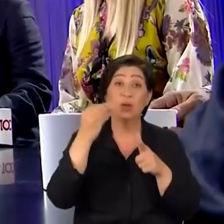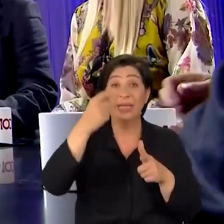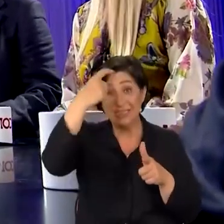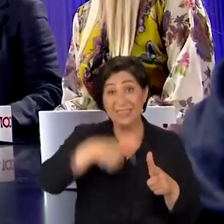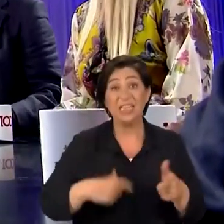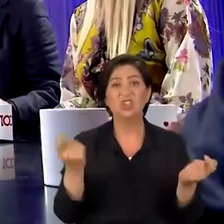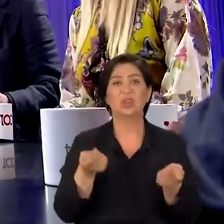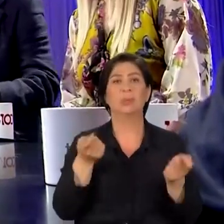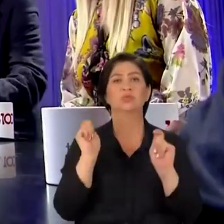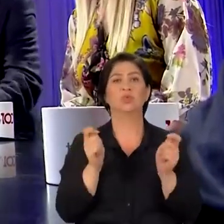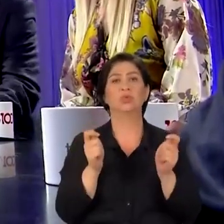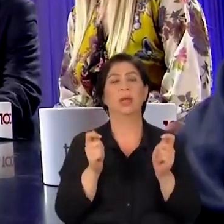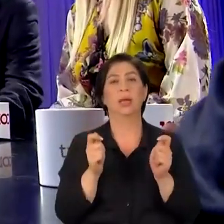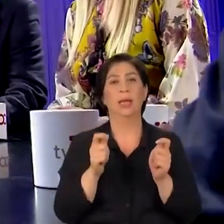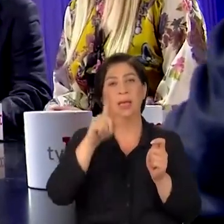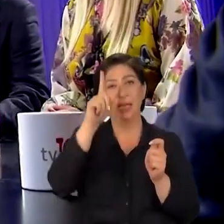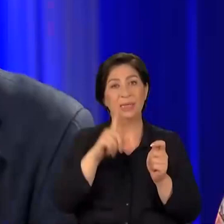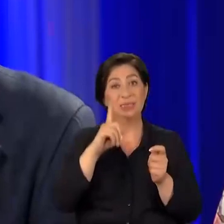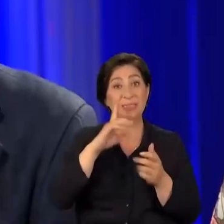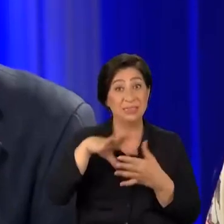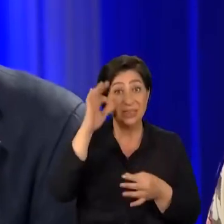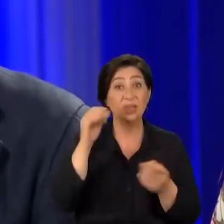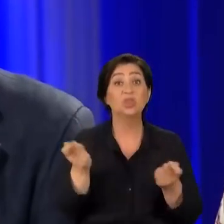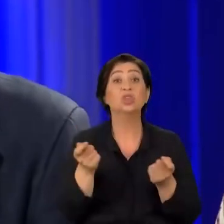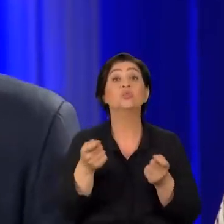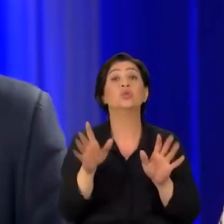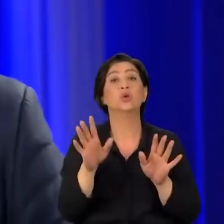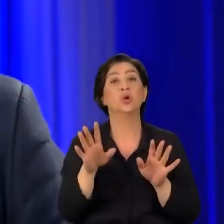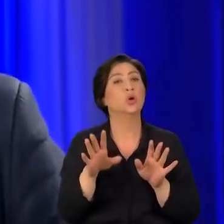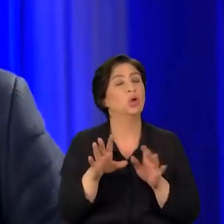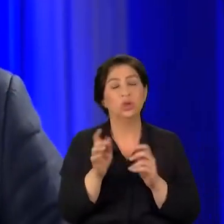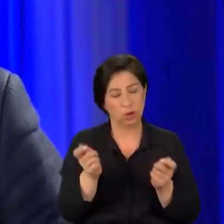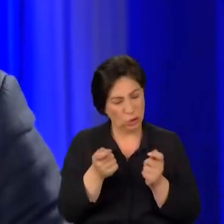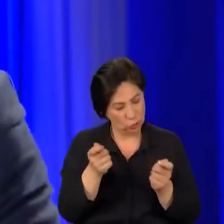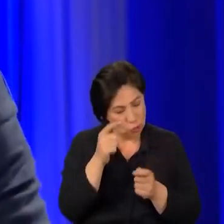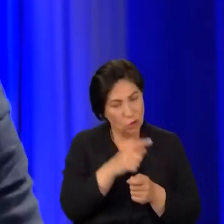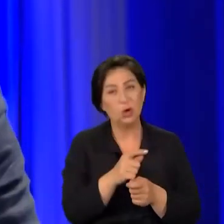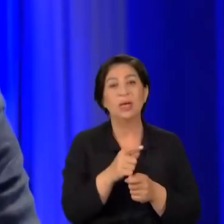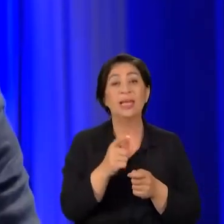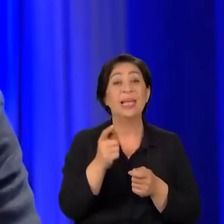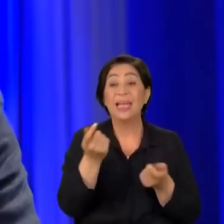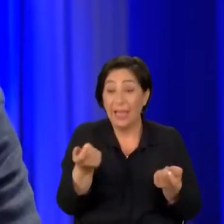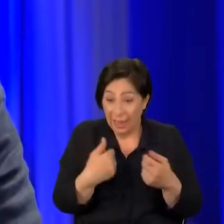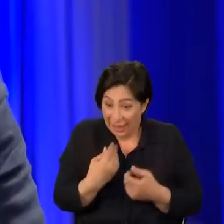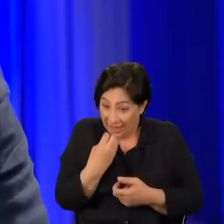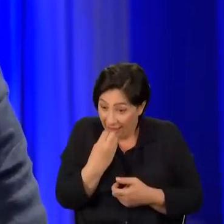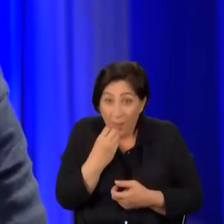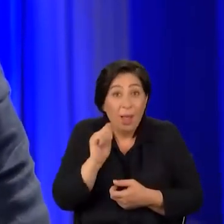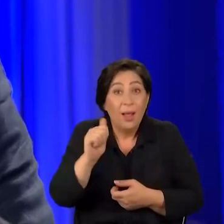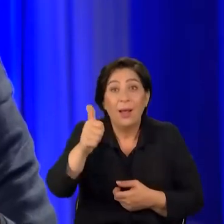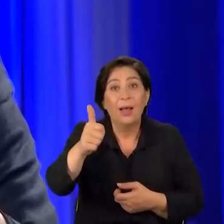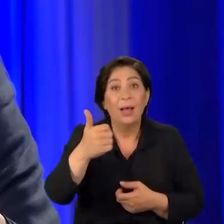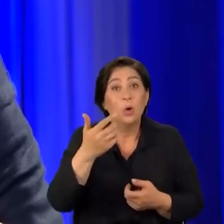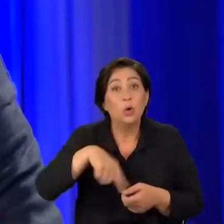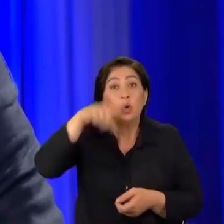biliyoruz? İlk insanlar çalışmıyor. Çalışıyordu. Nasıl çalışıyordu? Avcılık toplumu. Çünkü geçimini sağlamak için...